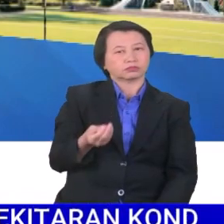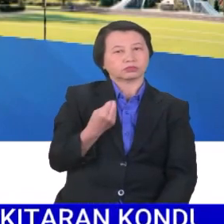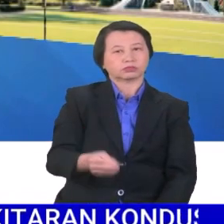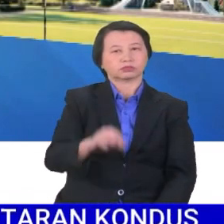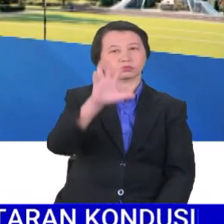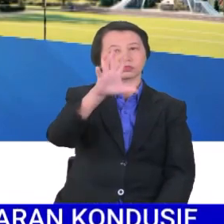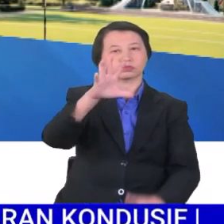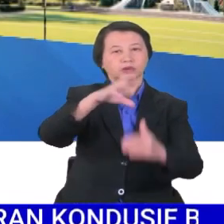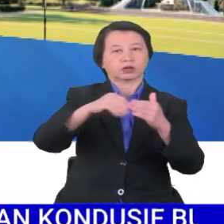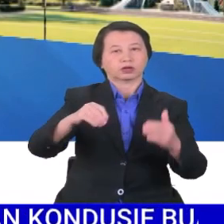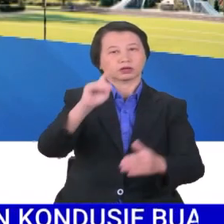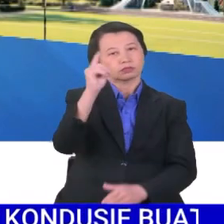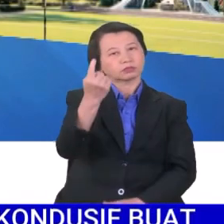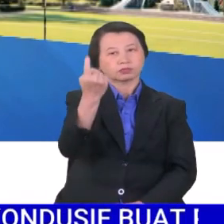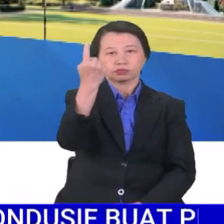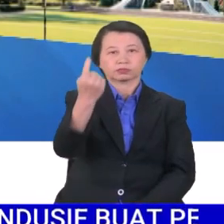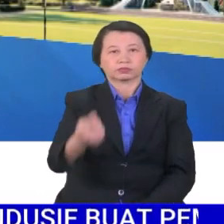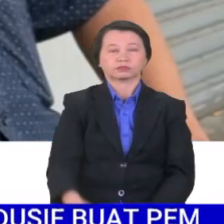iaitu RM5 sahaja.